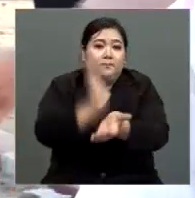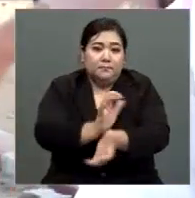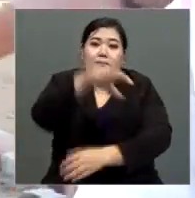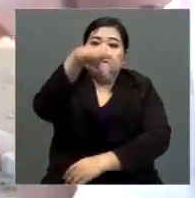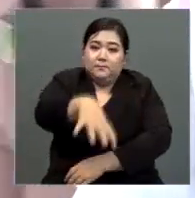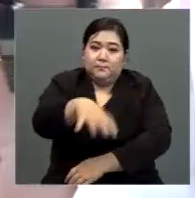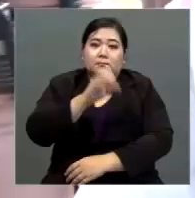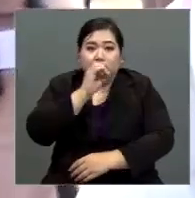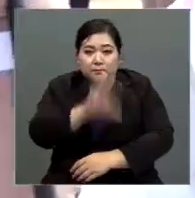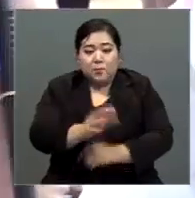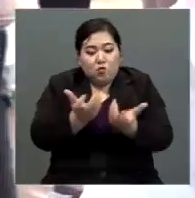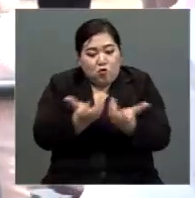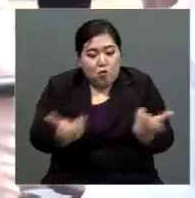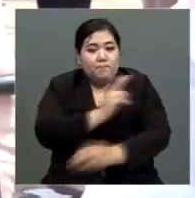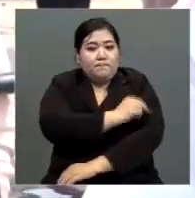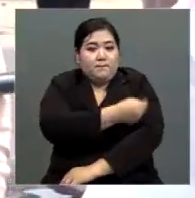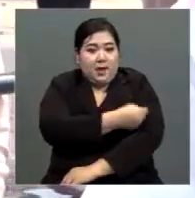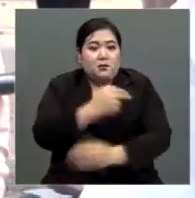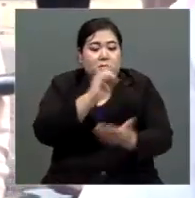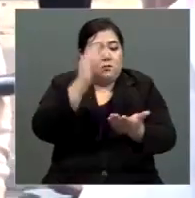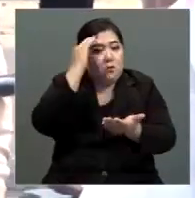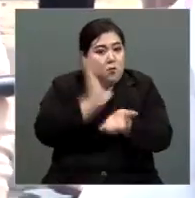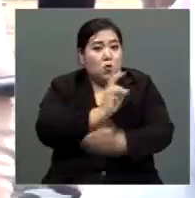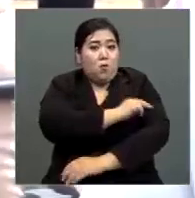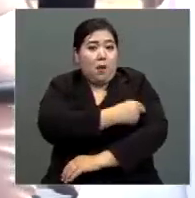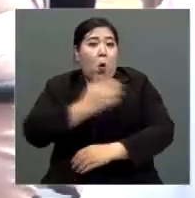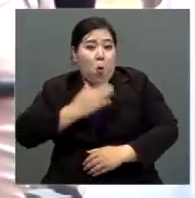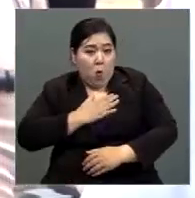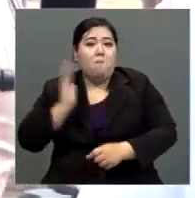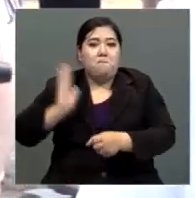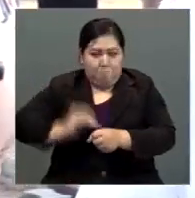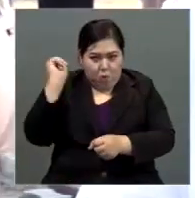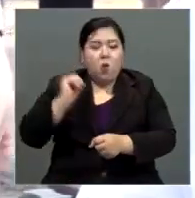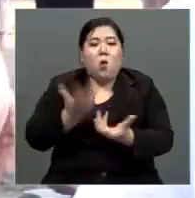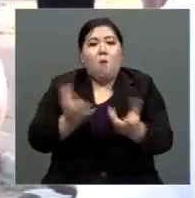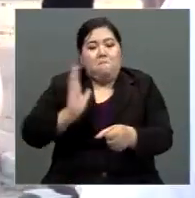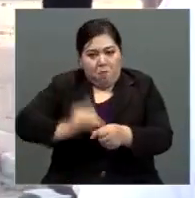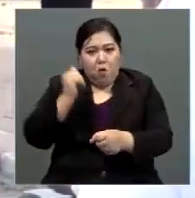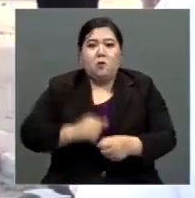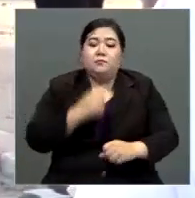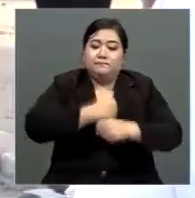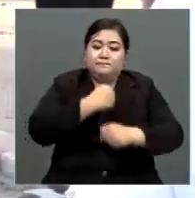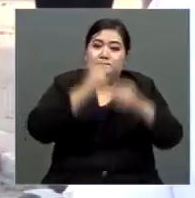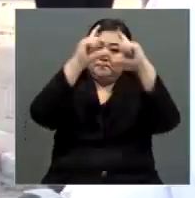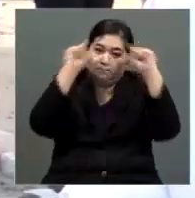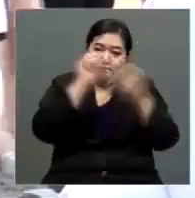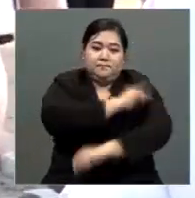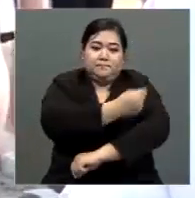าอุปกรณ์ทางการแพทย์ในโรงพยาบาลตำรวจตอนนี้ยังมีเพียงพอรวมถึงบุคลากรทางการแพทย์ที่พร้อมจะช่วยเห